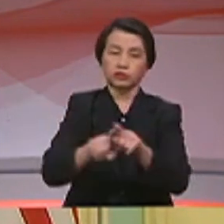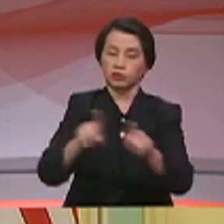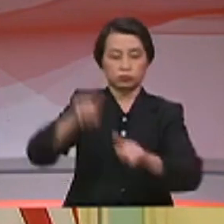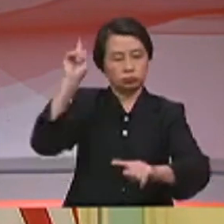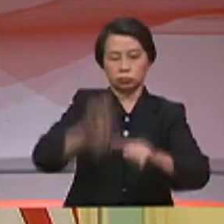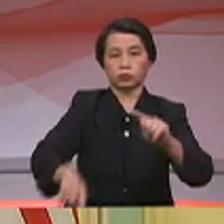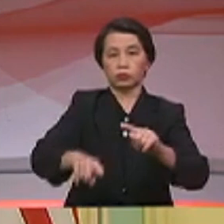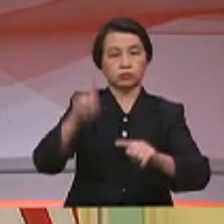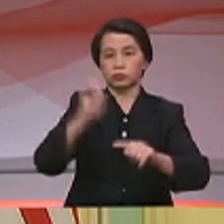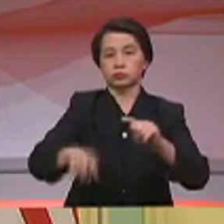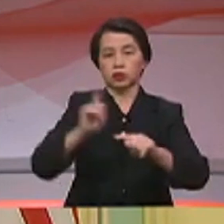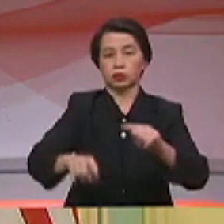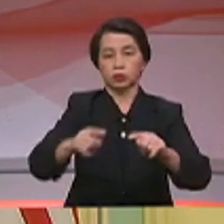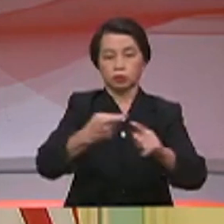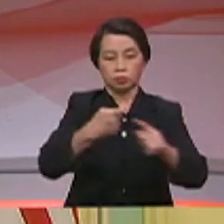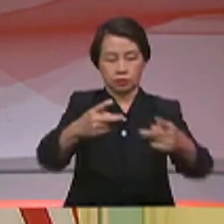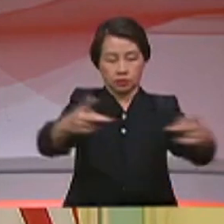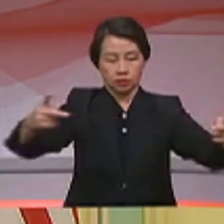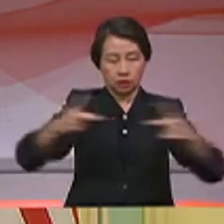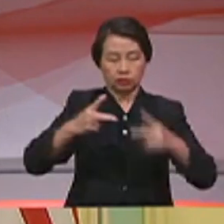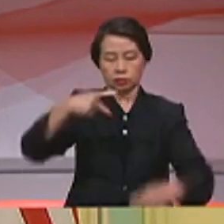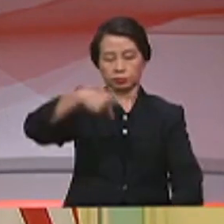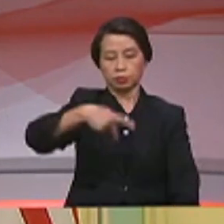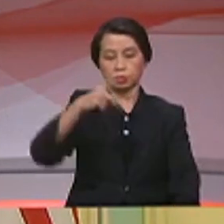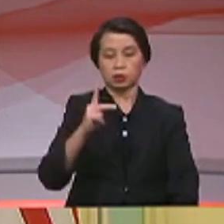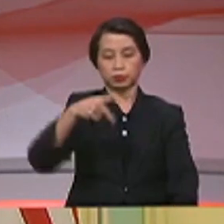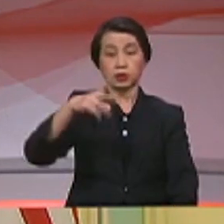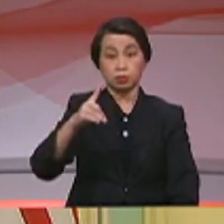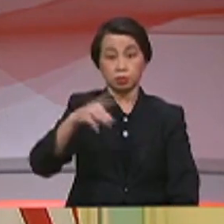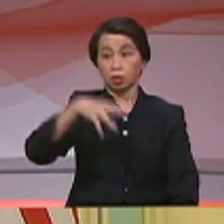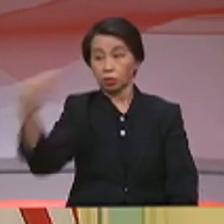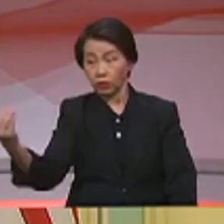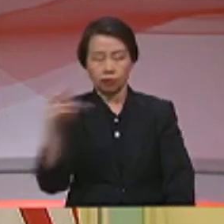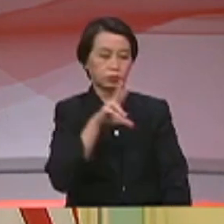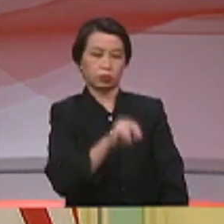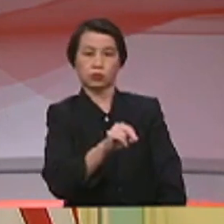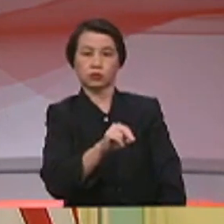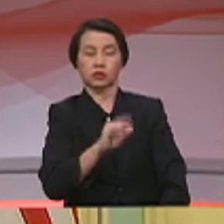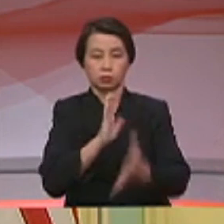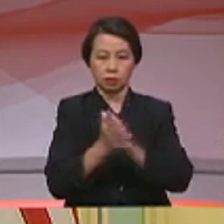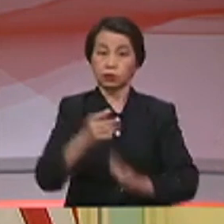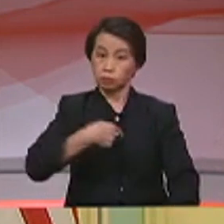dibenarkan daripada kawasan PKPD ini. Oleh itu, saya berharap